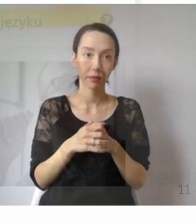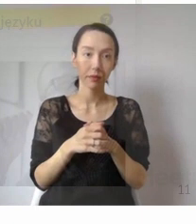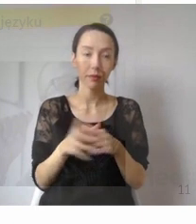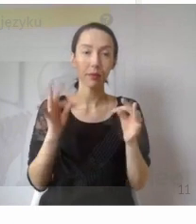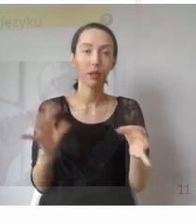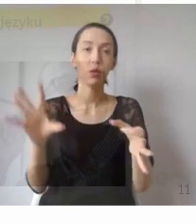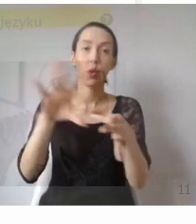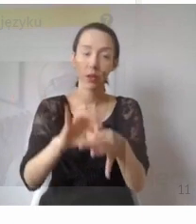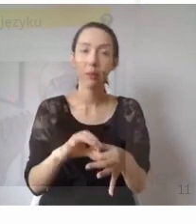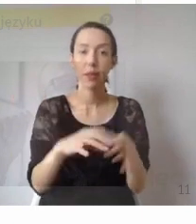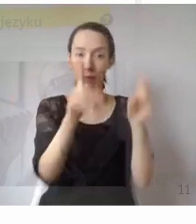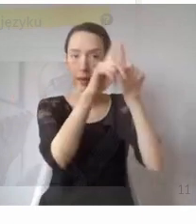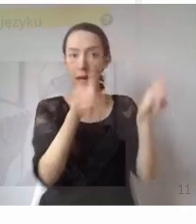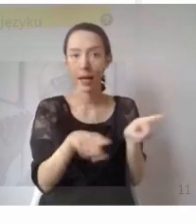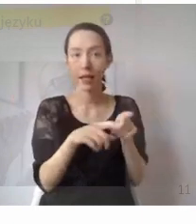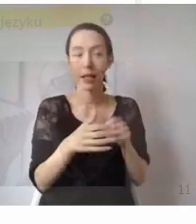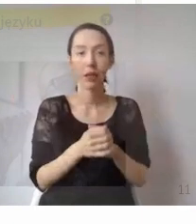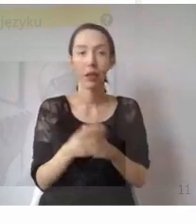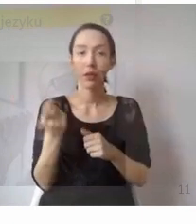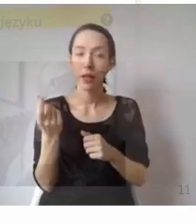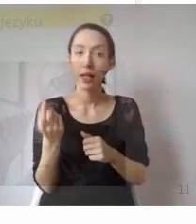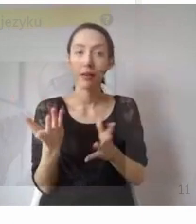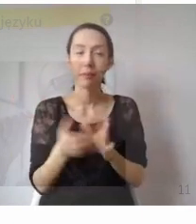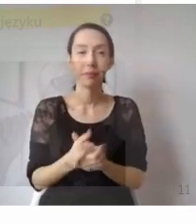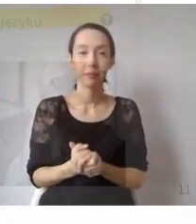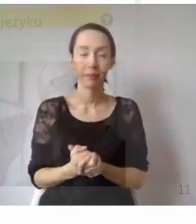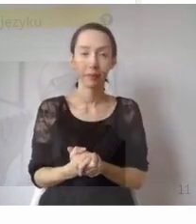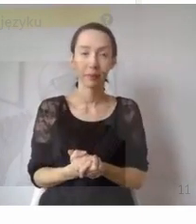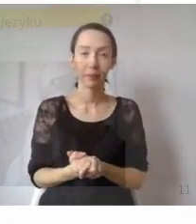To może potrwać parę chwil.